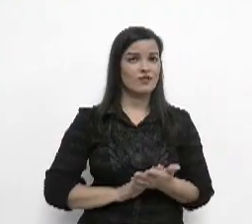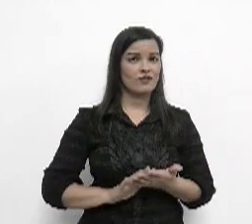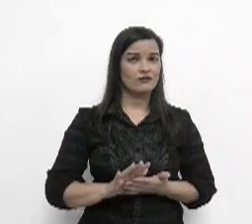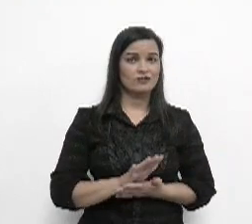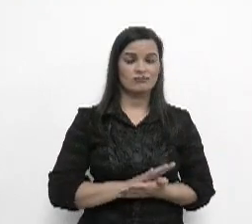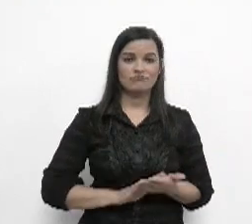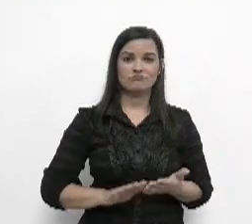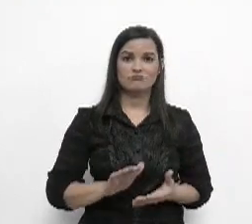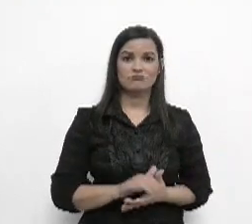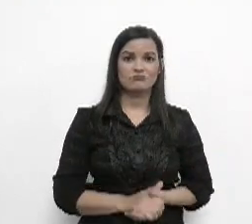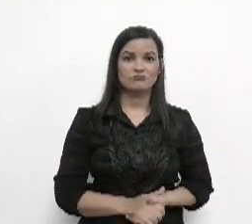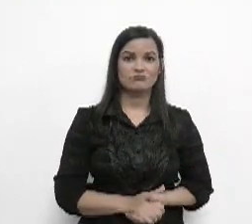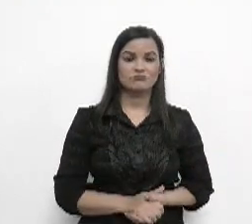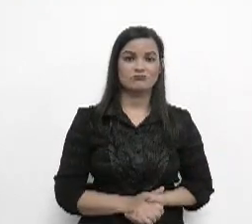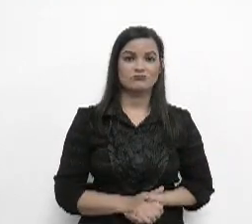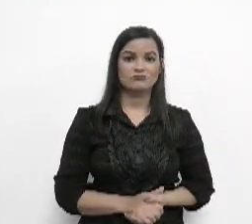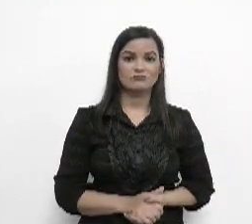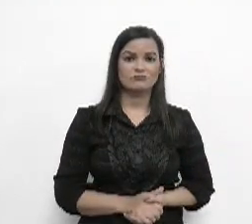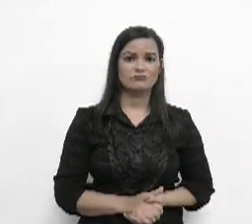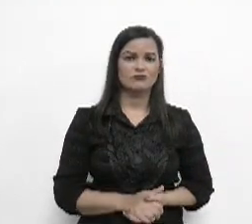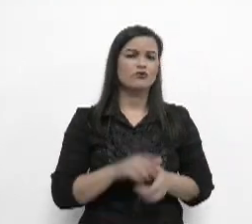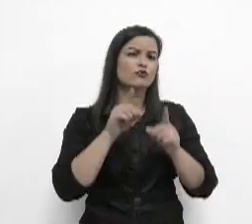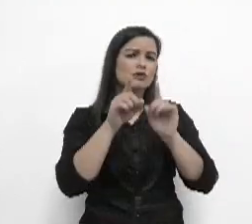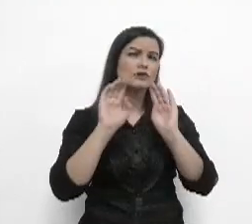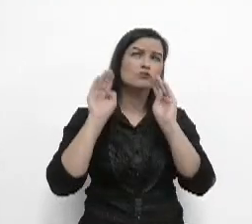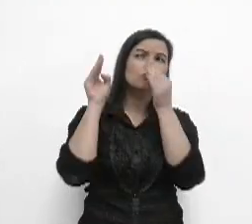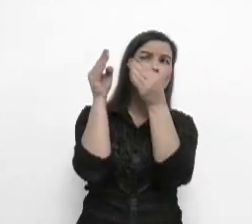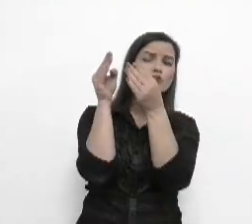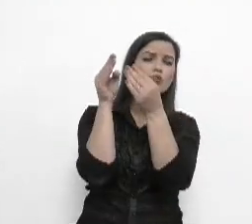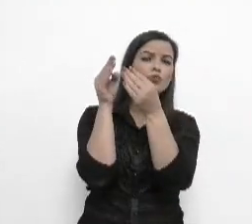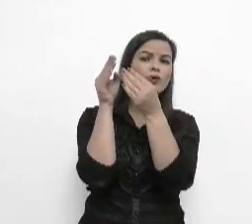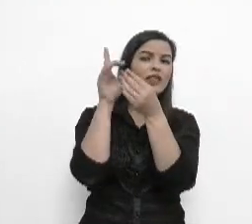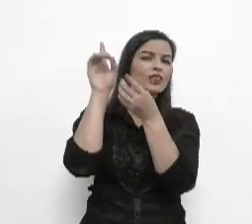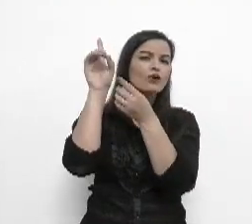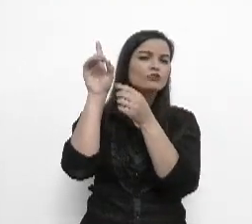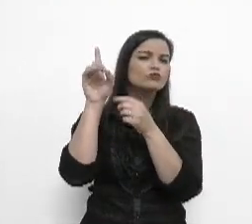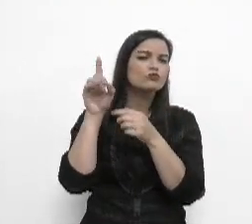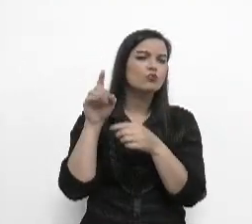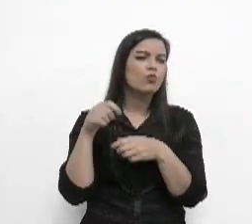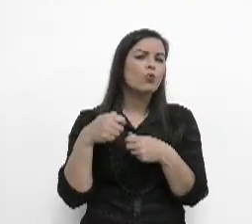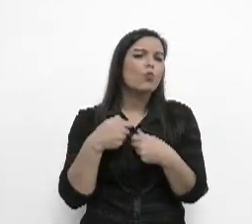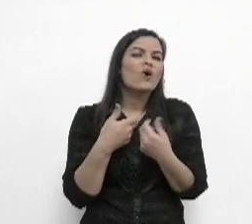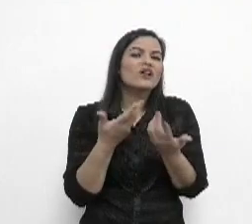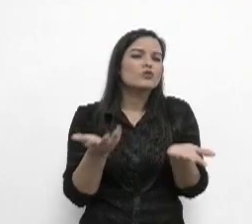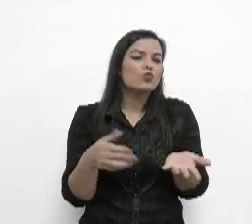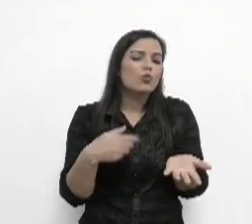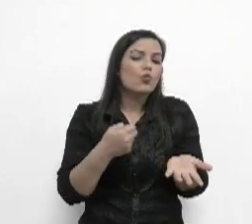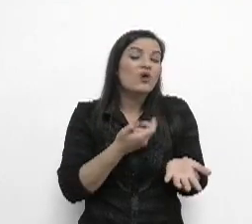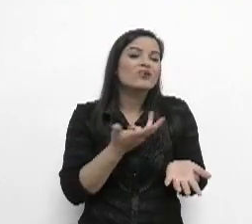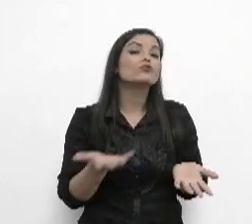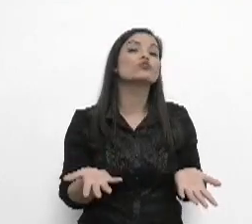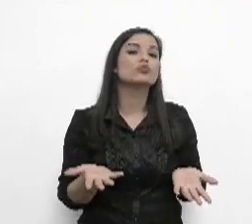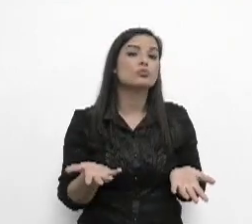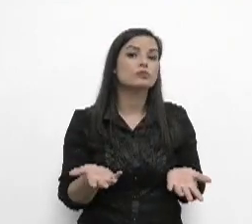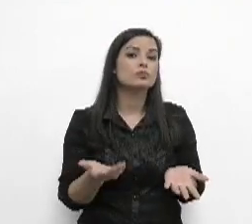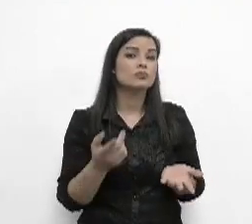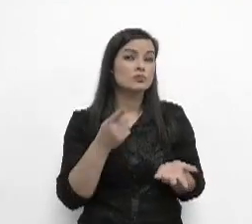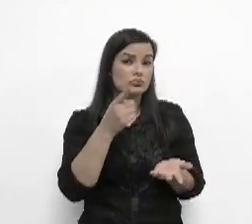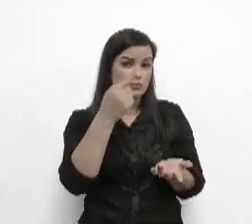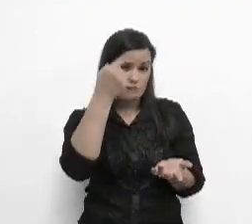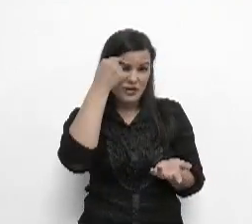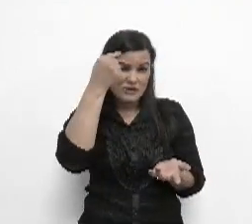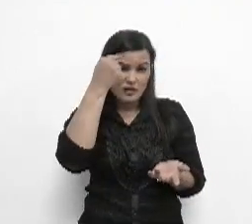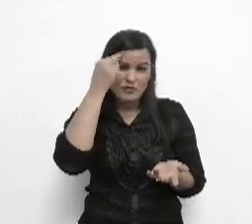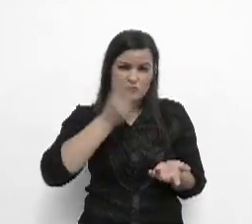여러분 얼마나 하나님께 집중하고 있습니까? O quanto vocês estão focando no Senhor? 여러분의 생각이 하나님께 집중되어 있습니까? O seu pensamento está focado em